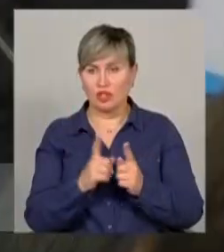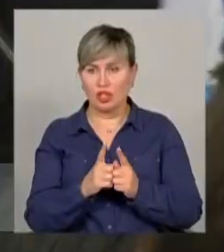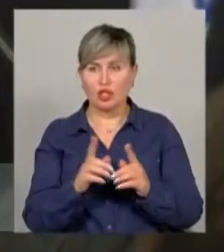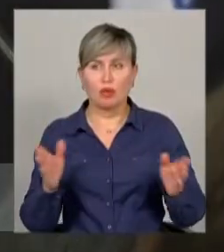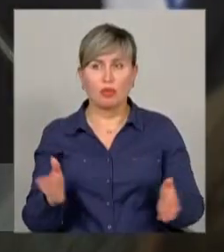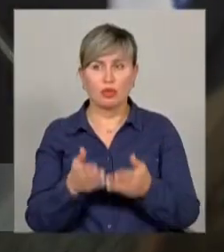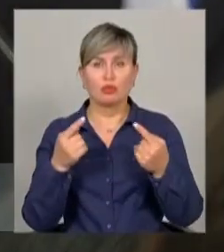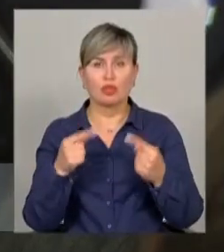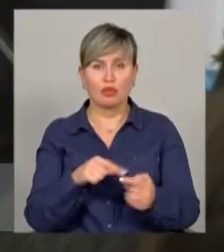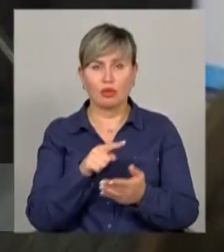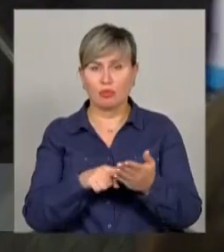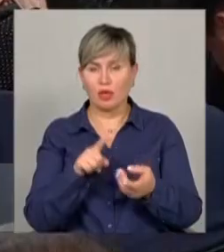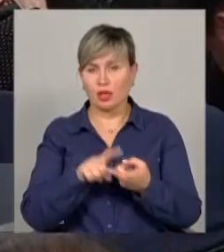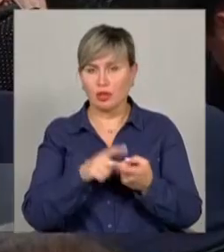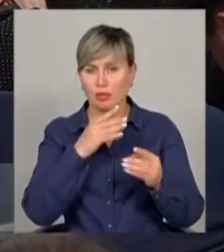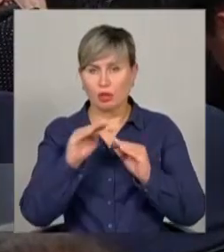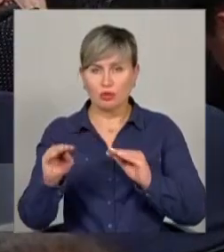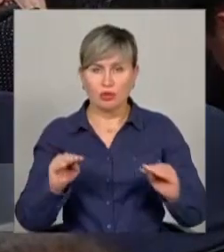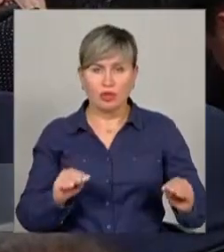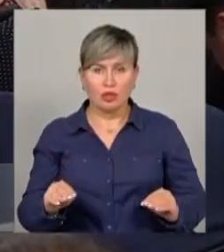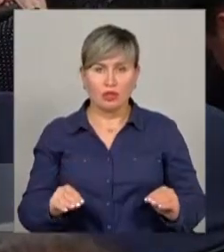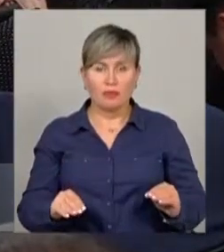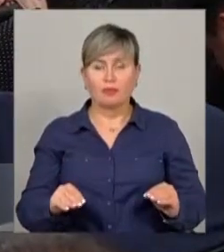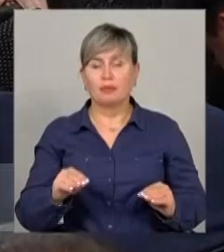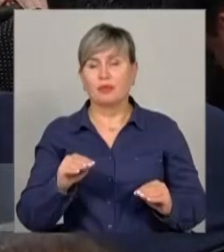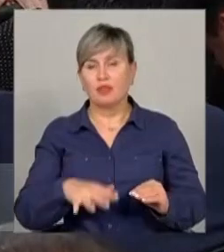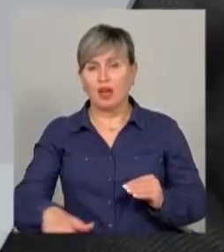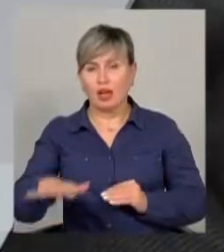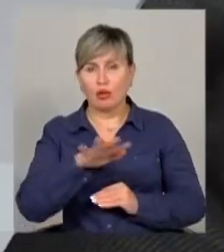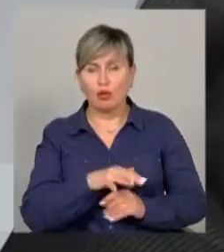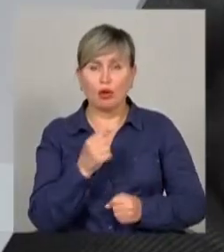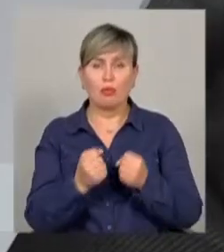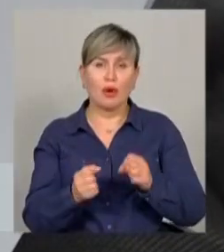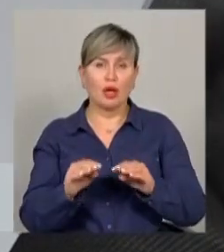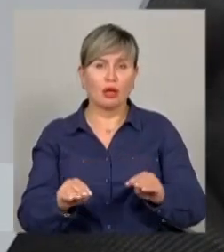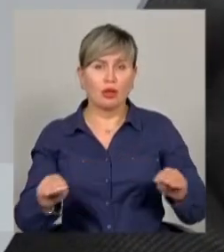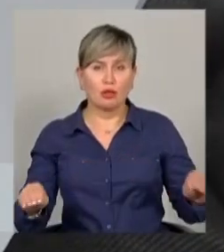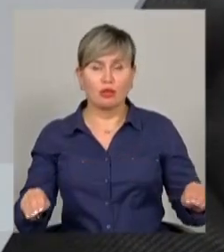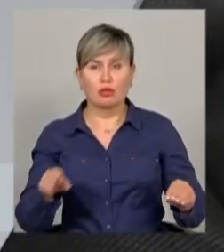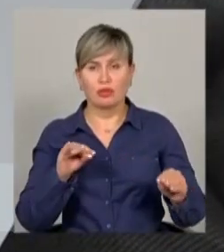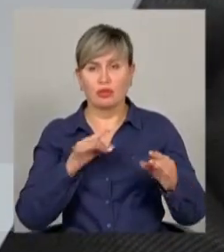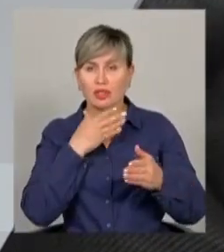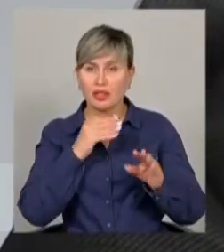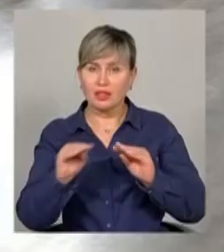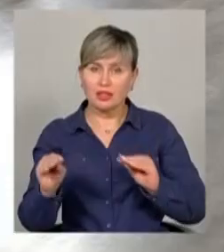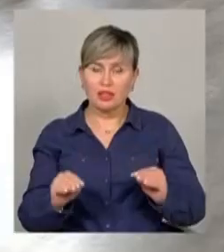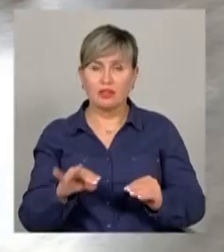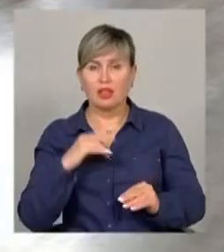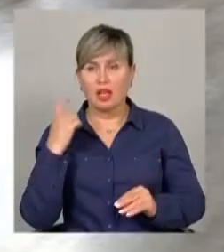вопросы, касающиеся благоустройства дворов, стихийных парковок, создания креативных пространств и жилищно-коммунального хозяйства.